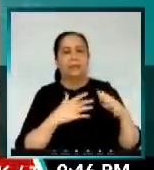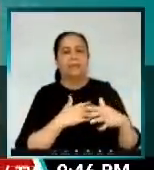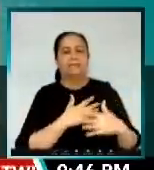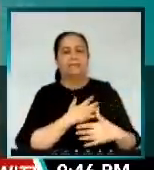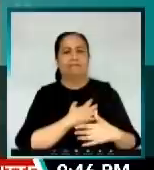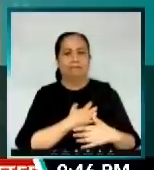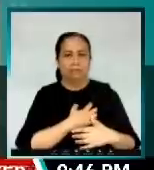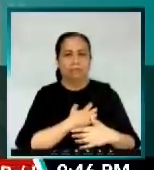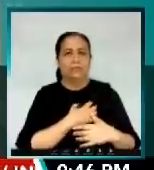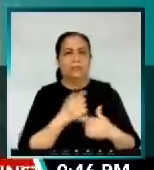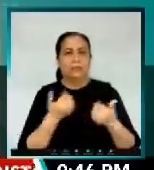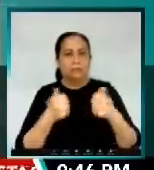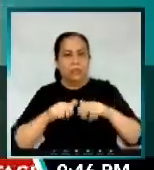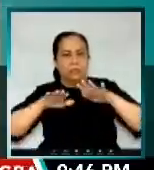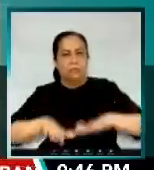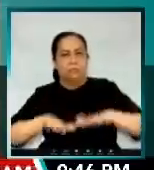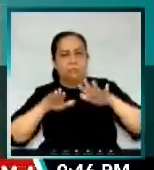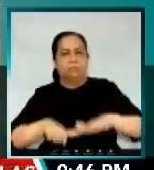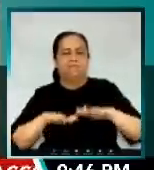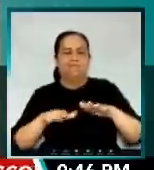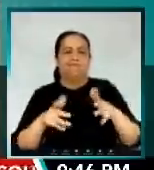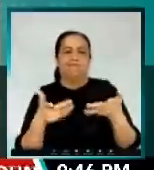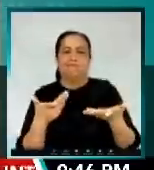tried to revive her, but